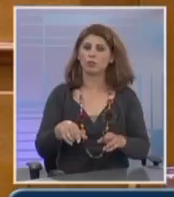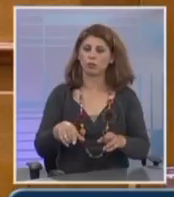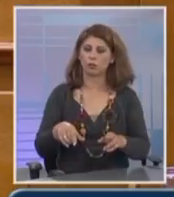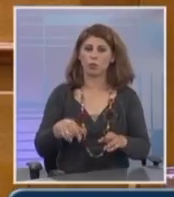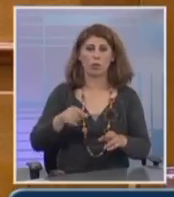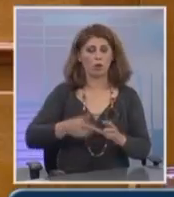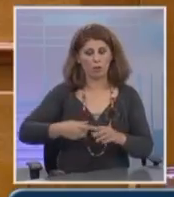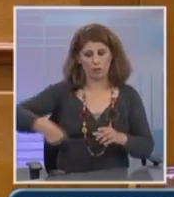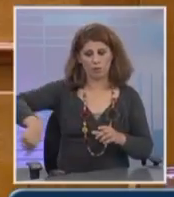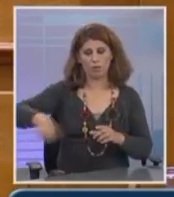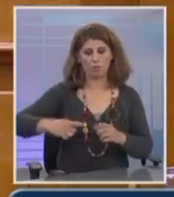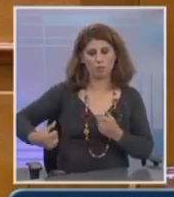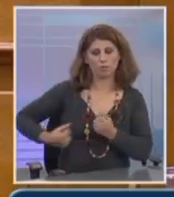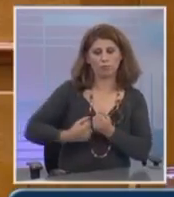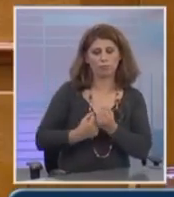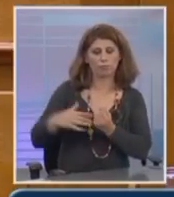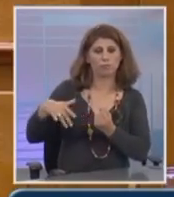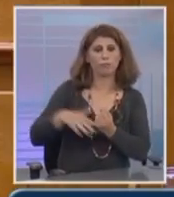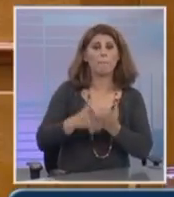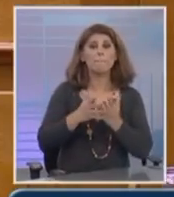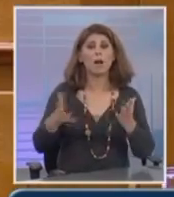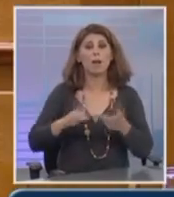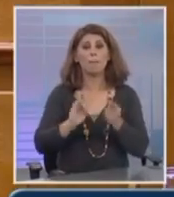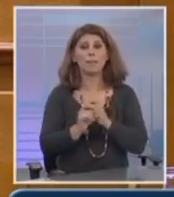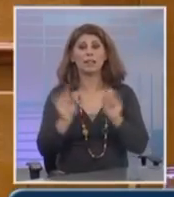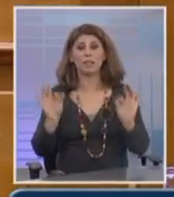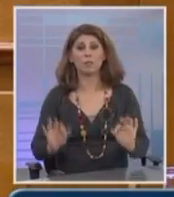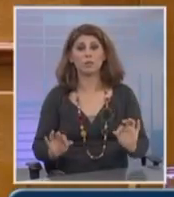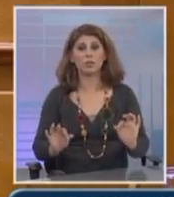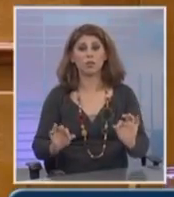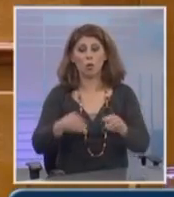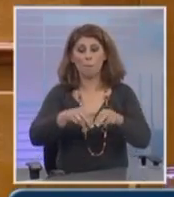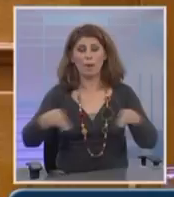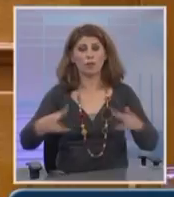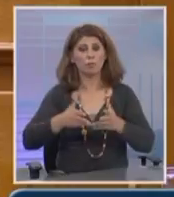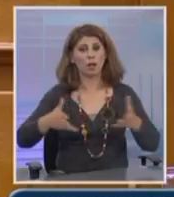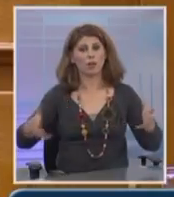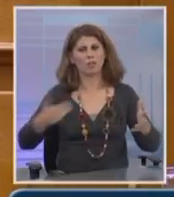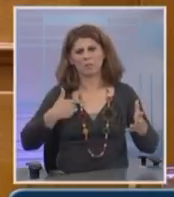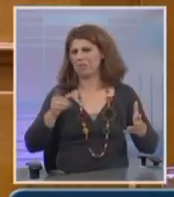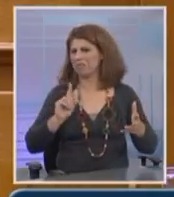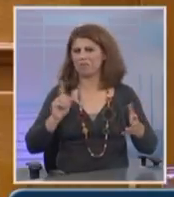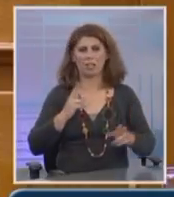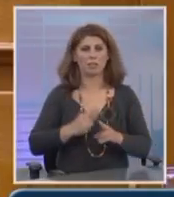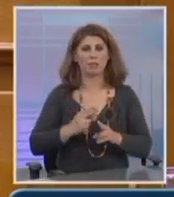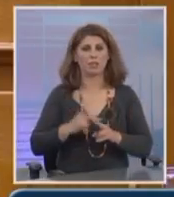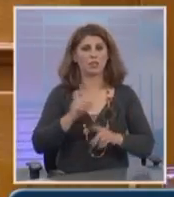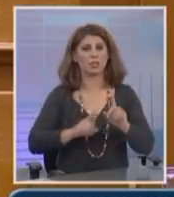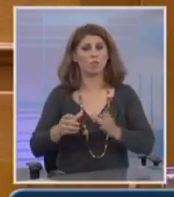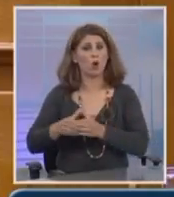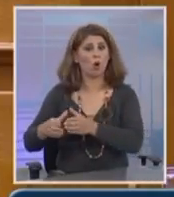καθημερινά ένα μεγάλο μεταρρυθμιστικό μέτωπο, το οποίο διευρύνεται, και για μένα δεν έχει σημασία σε ποιο